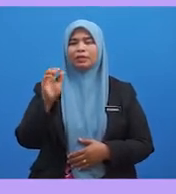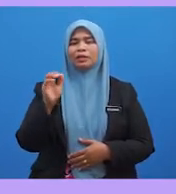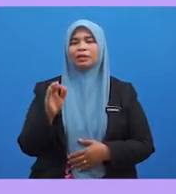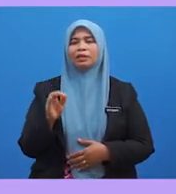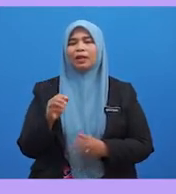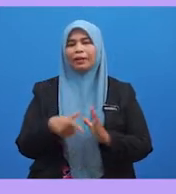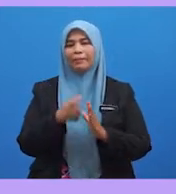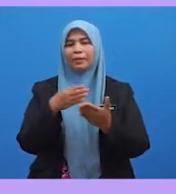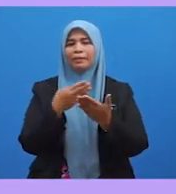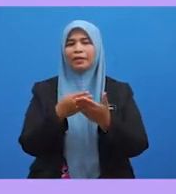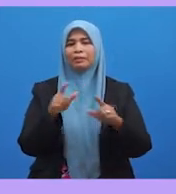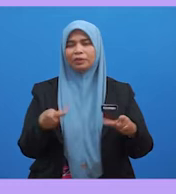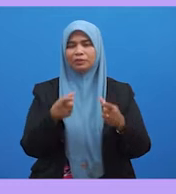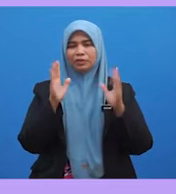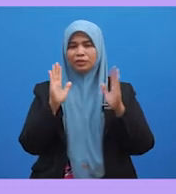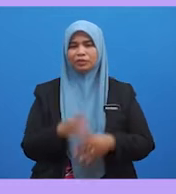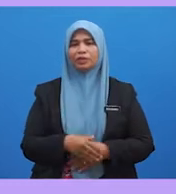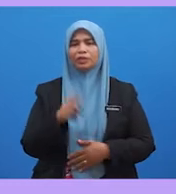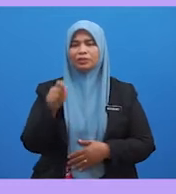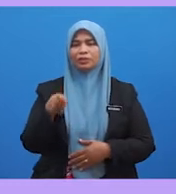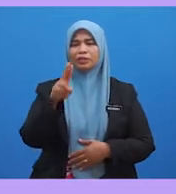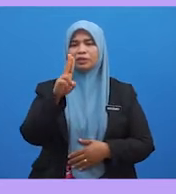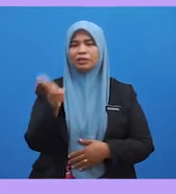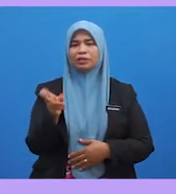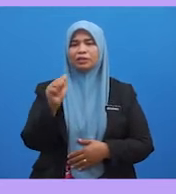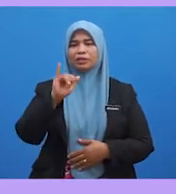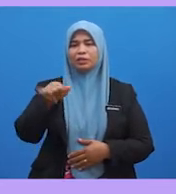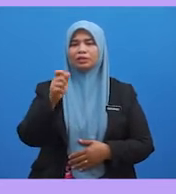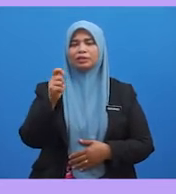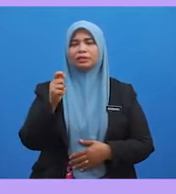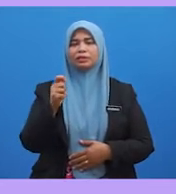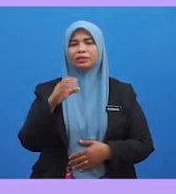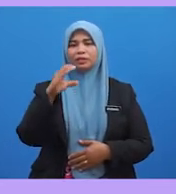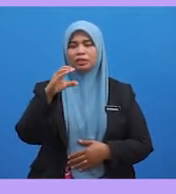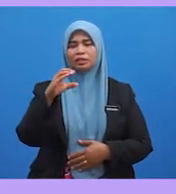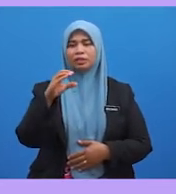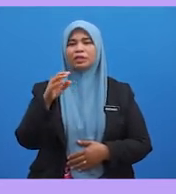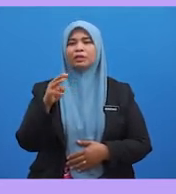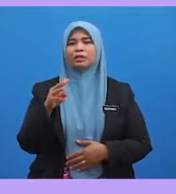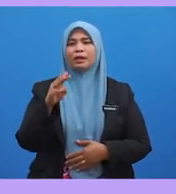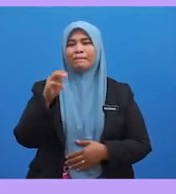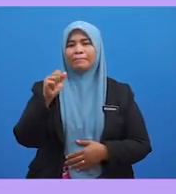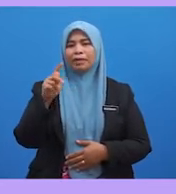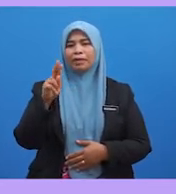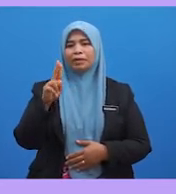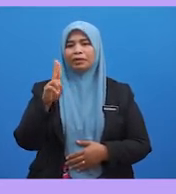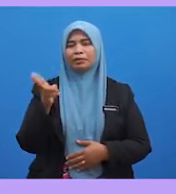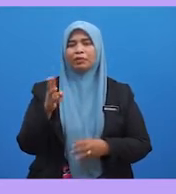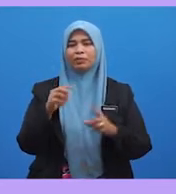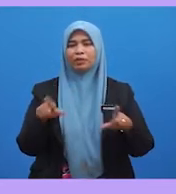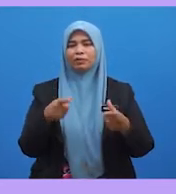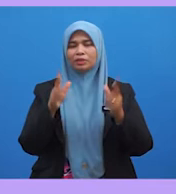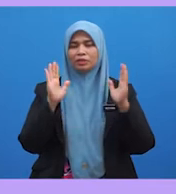Afdal melakukan solat sunat hajat. C. Makruh melakukan